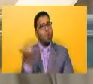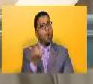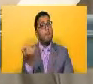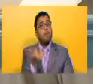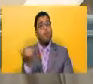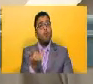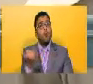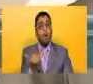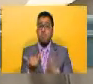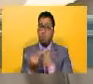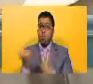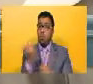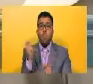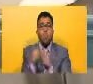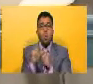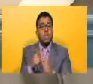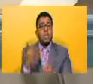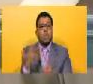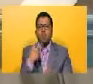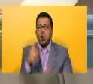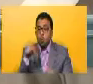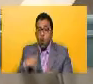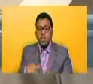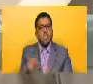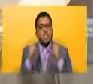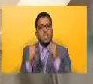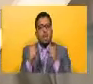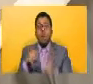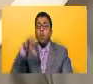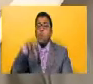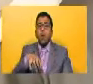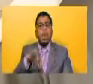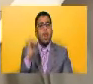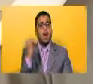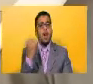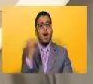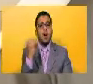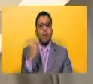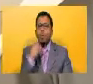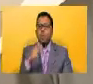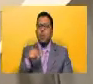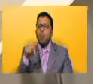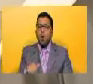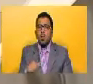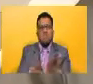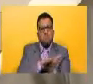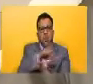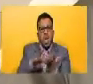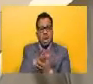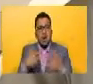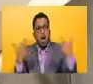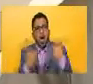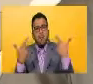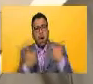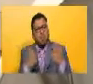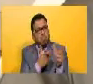الأهمية، لأنها تأتي في وقت صعب جدا يمر على الوطن العربي، وقت الأزمات والحروب